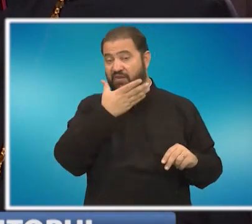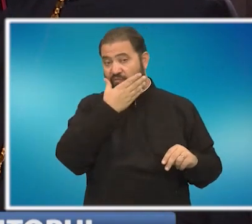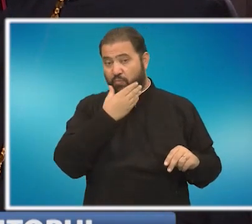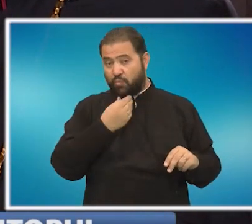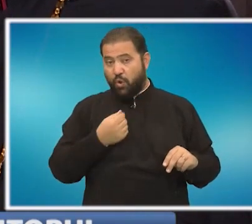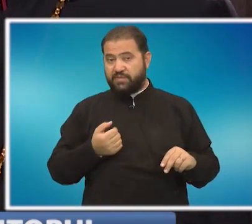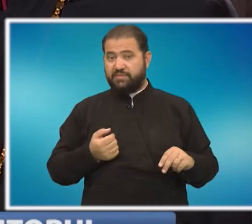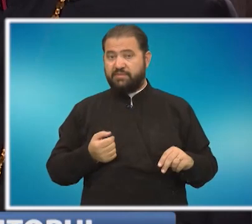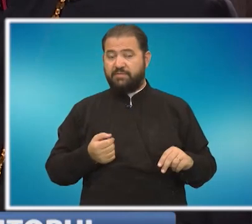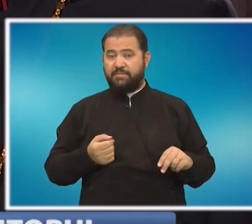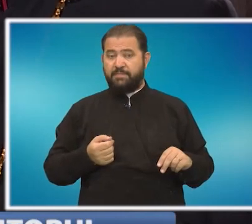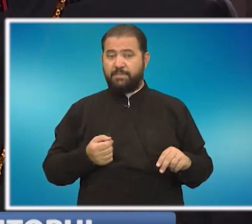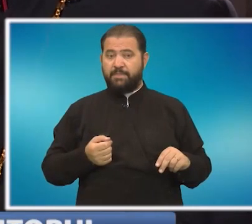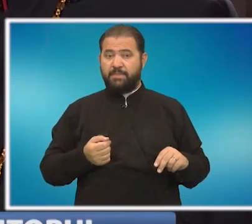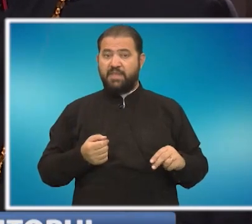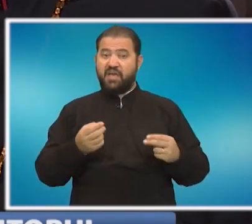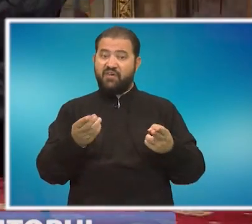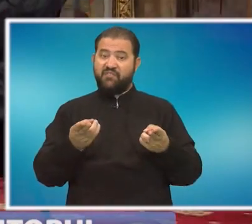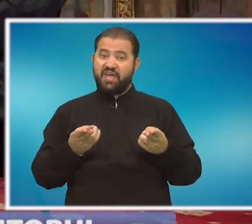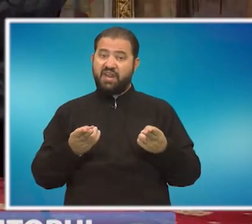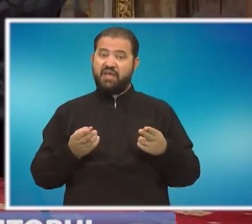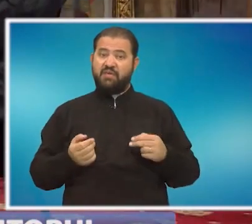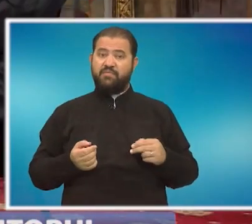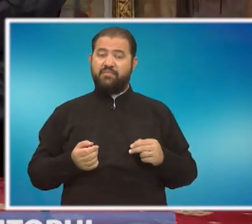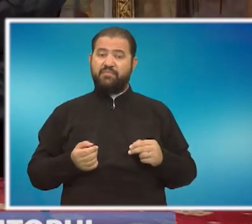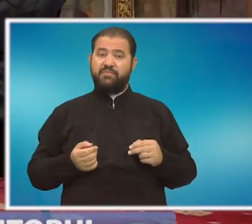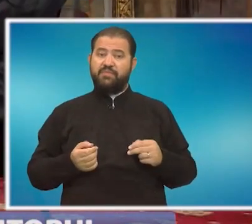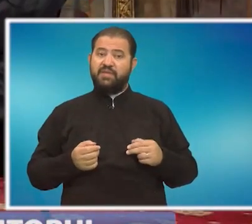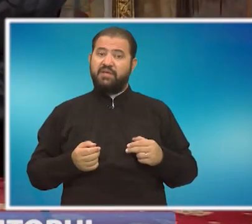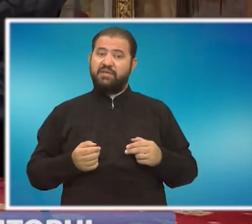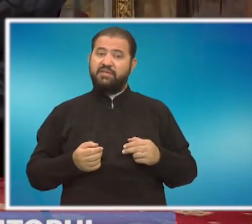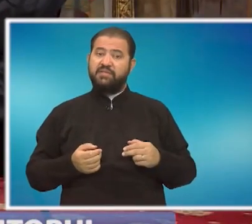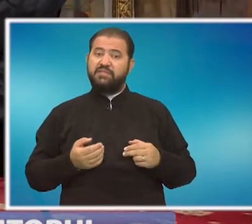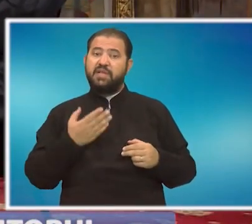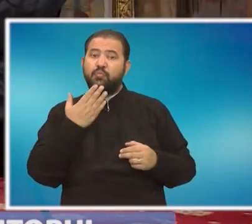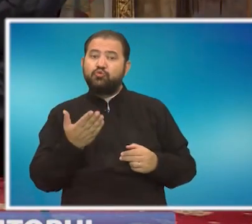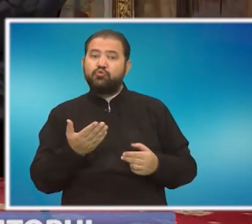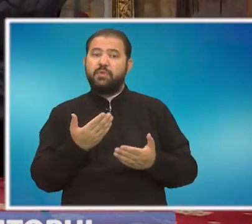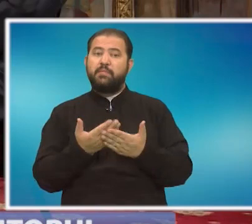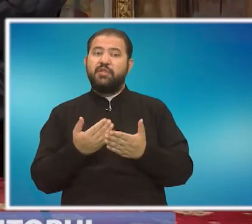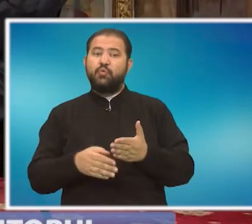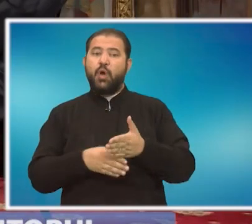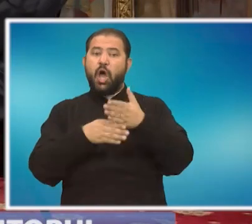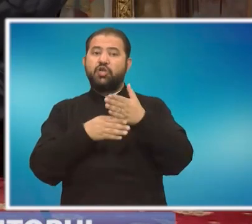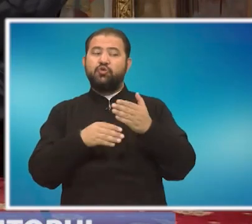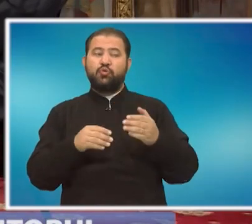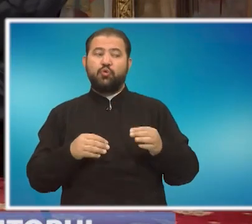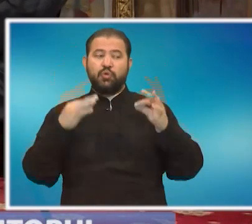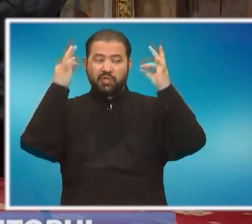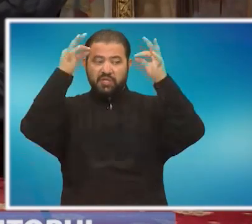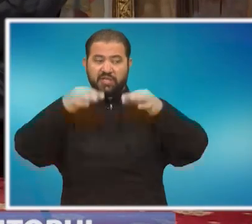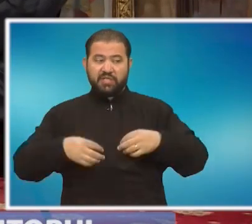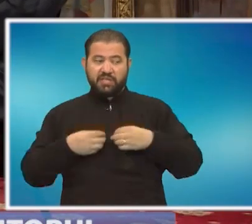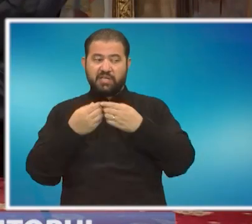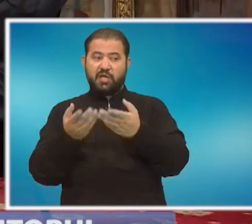Este foarte frumos așadar că venim la zilele lor și ne